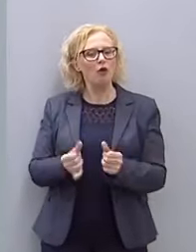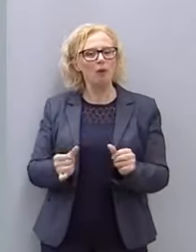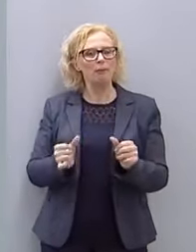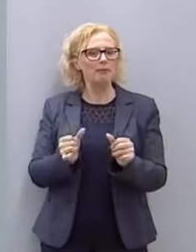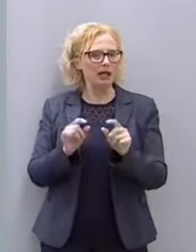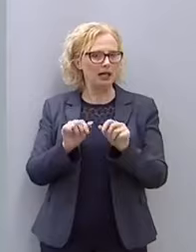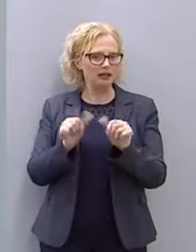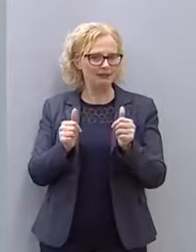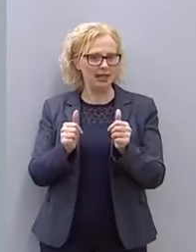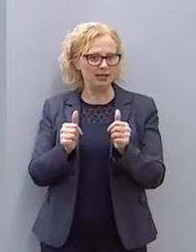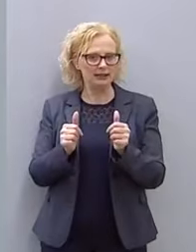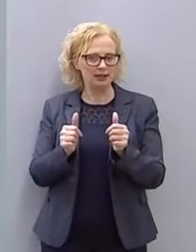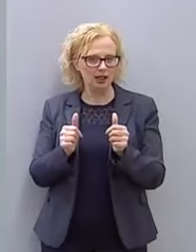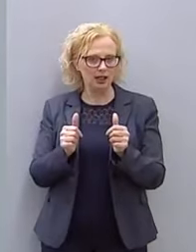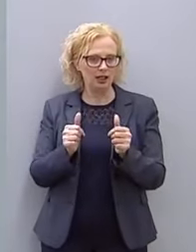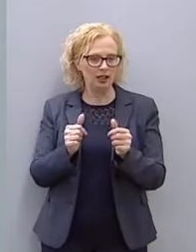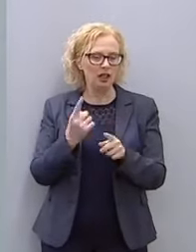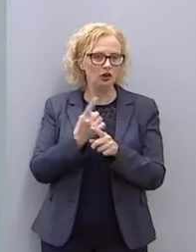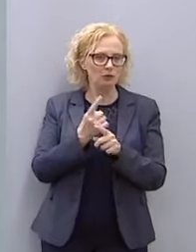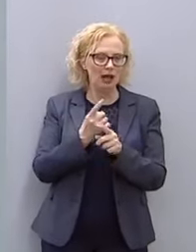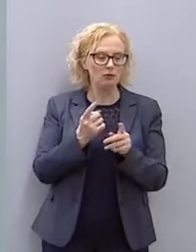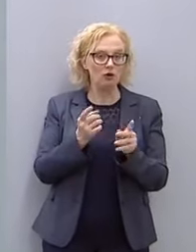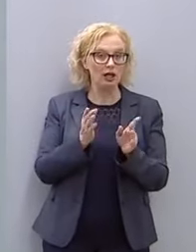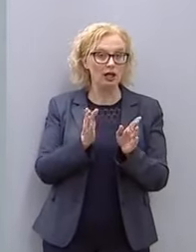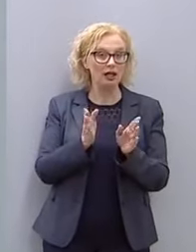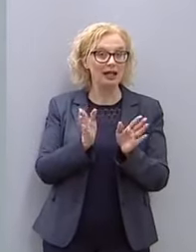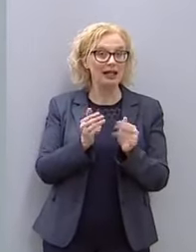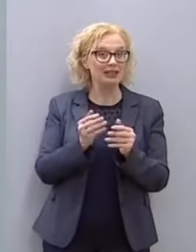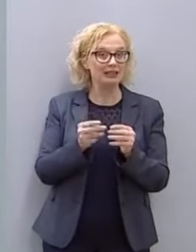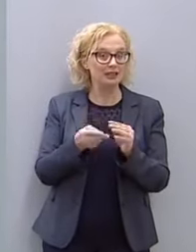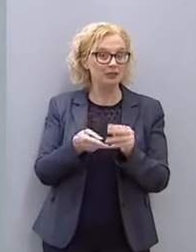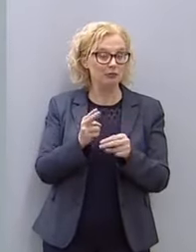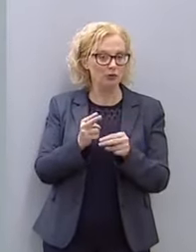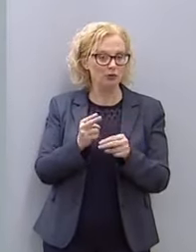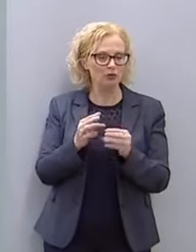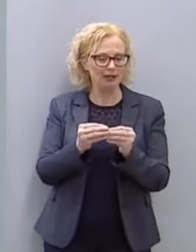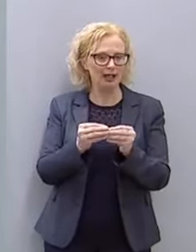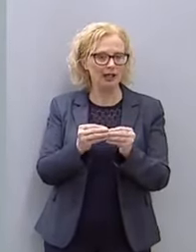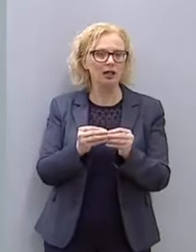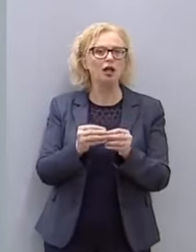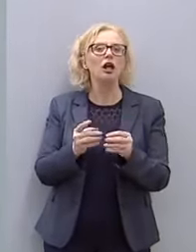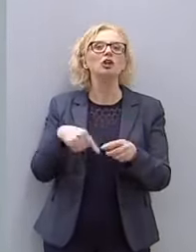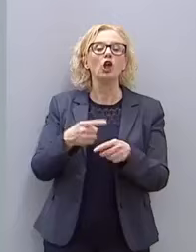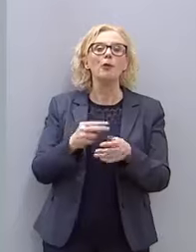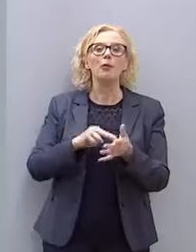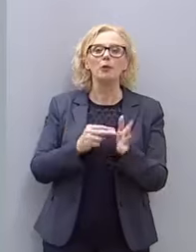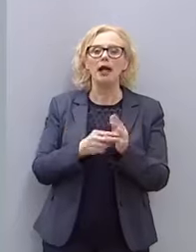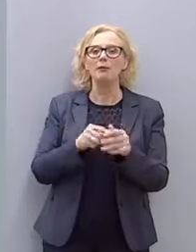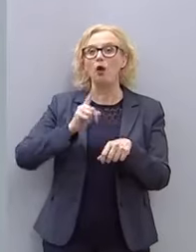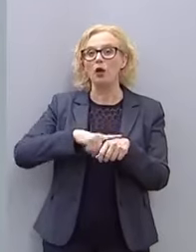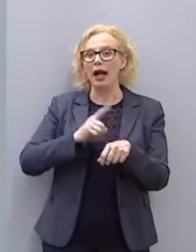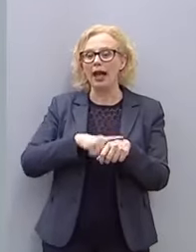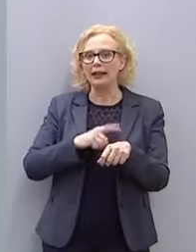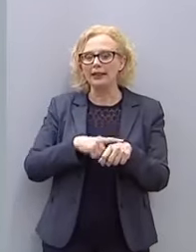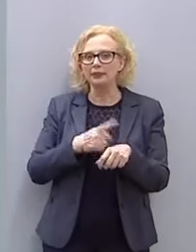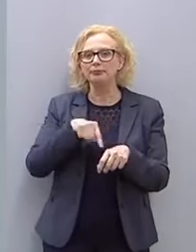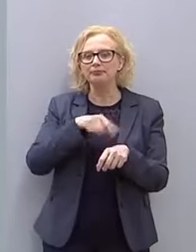diverso cioè creando qualche classe in più poi c'è il tema degli orari non nascondo che in alcune realtà